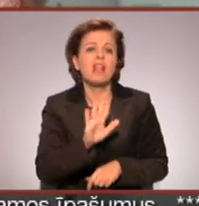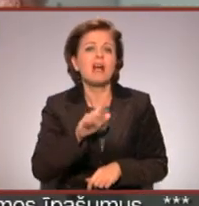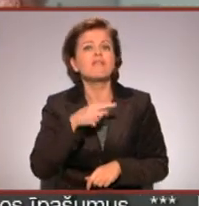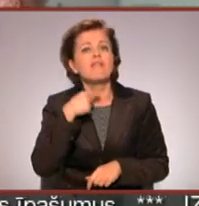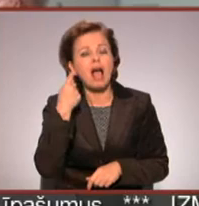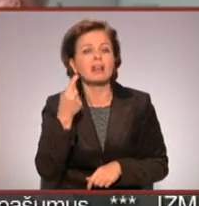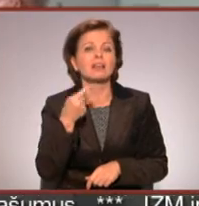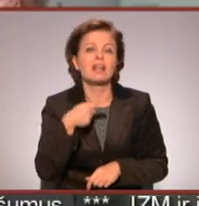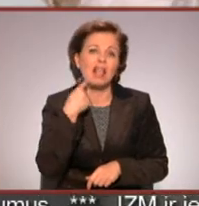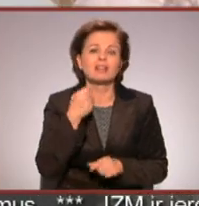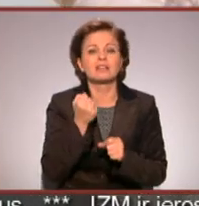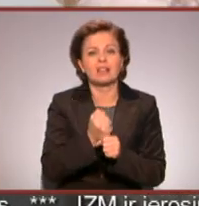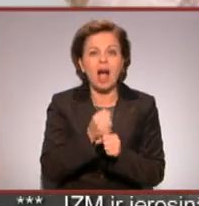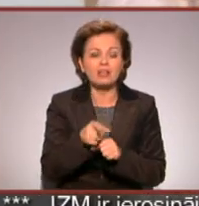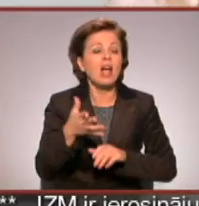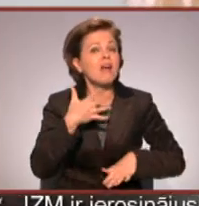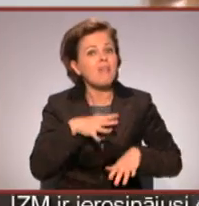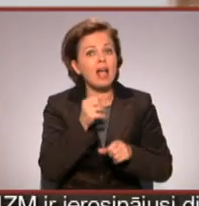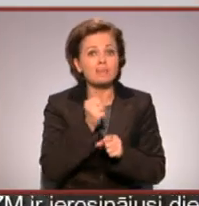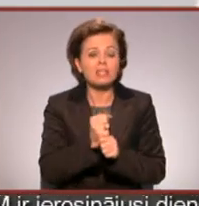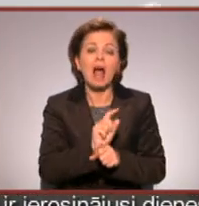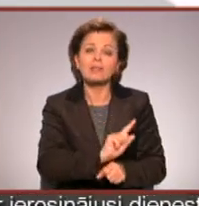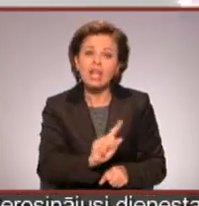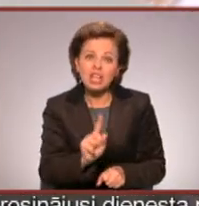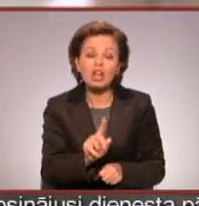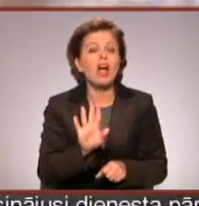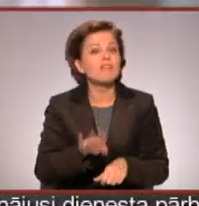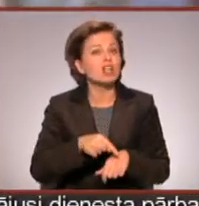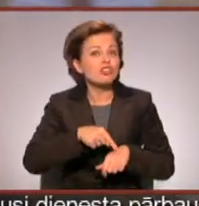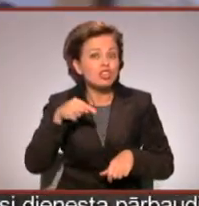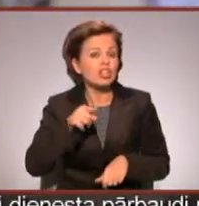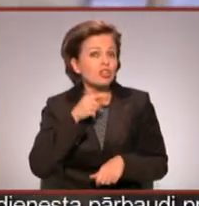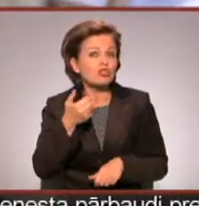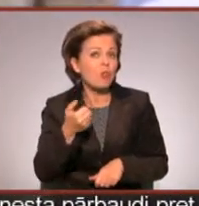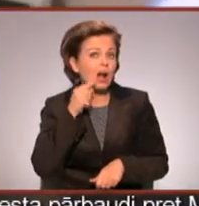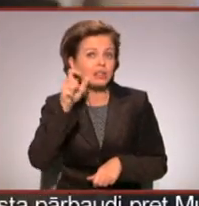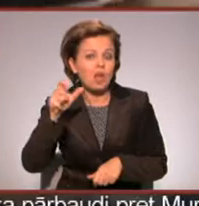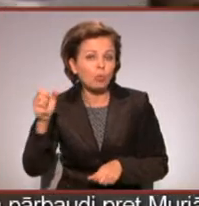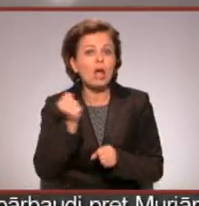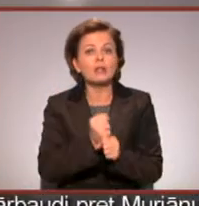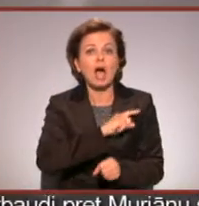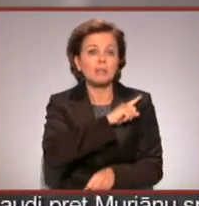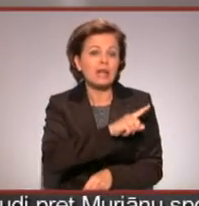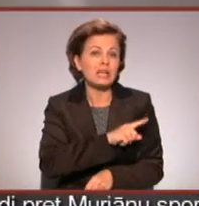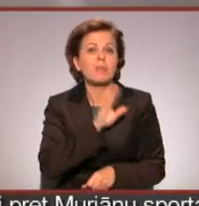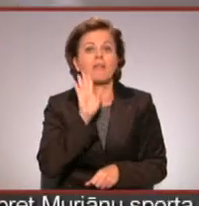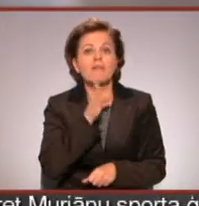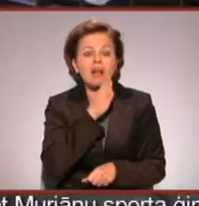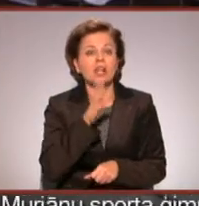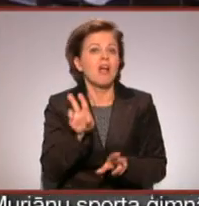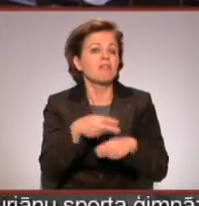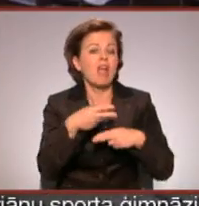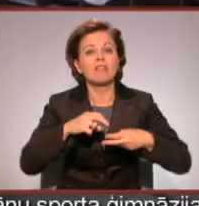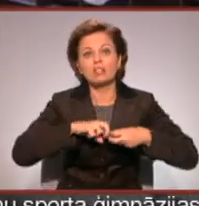gribas ļoti ilgi strādāt. Vēlme strādāt ir, lai gan varētu šķist, ka šogad jauniešiem ar darba iespējām vasarā nevajadzētu būt